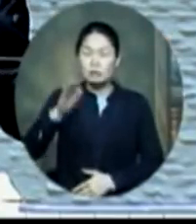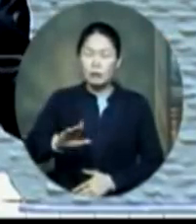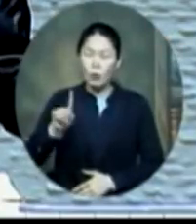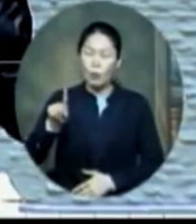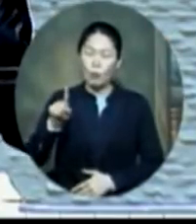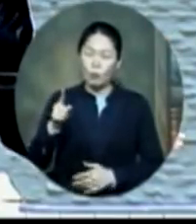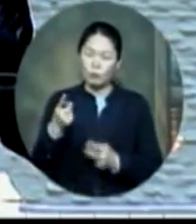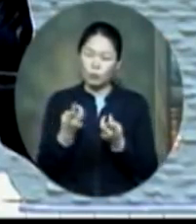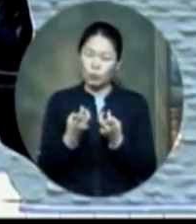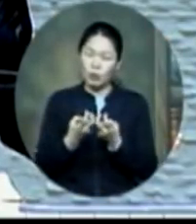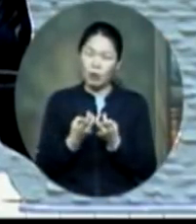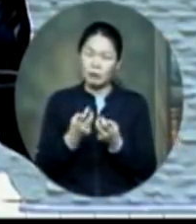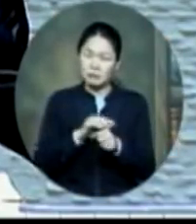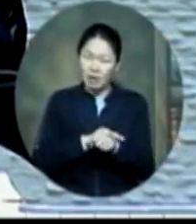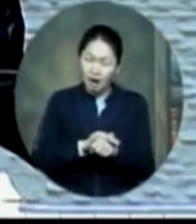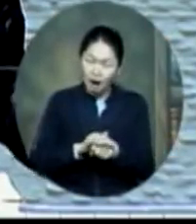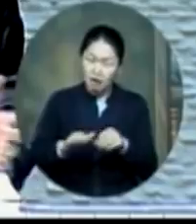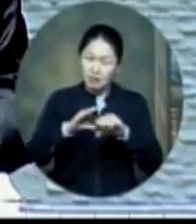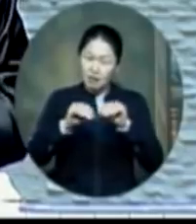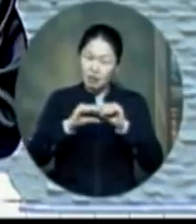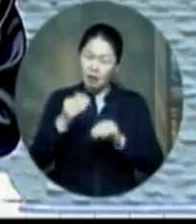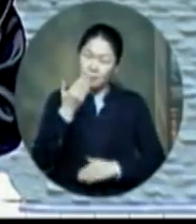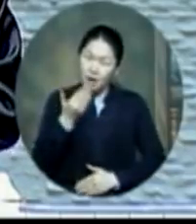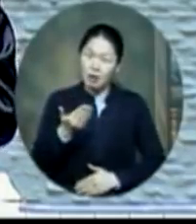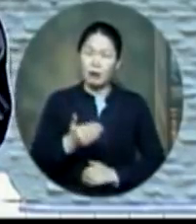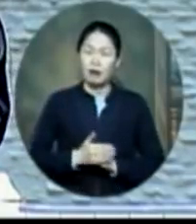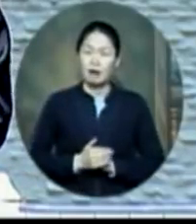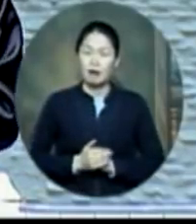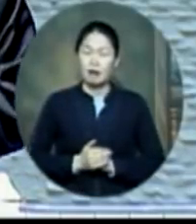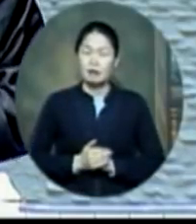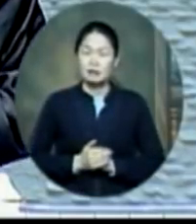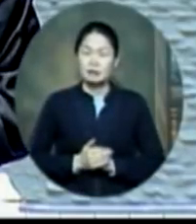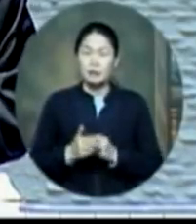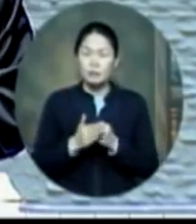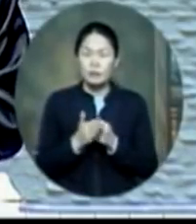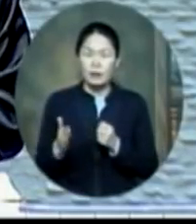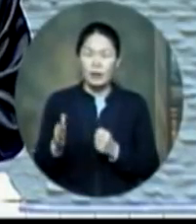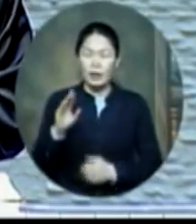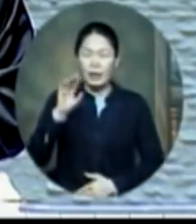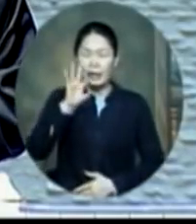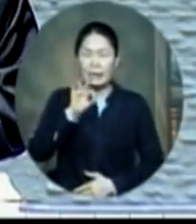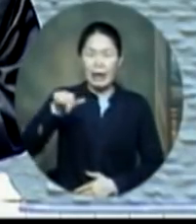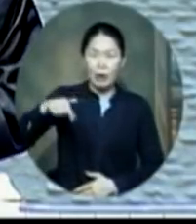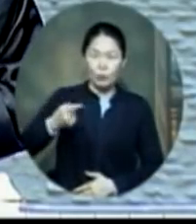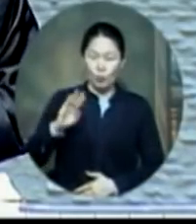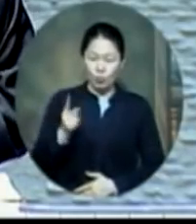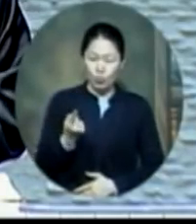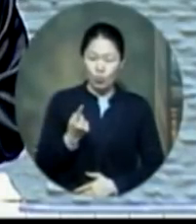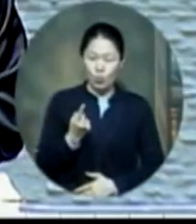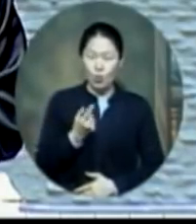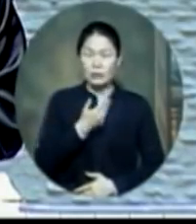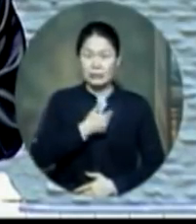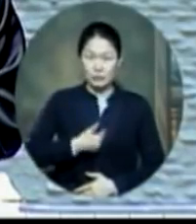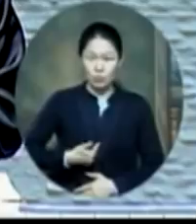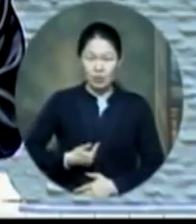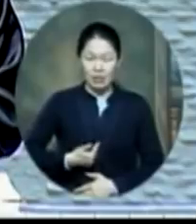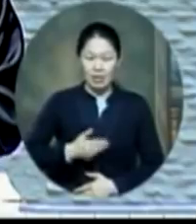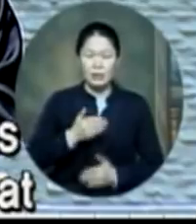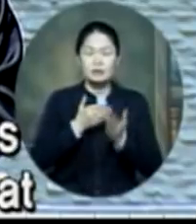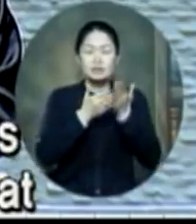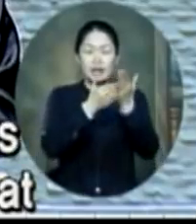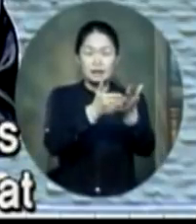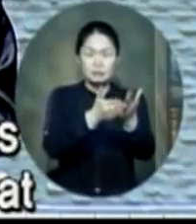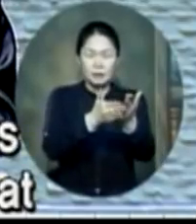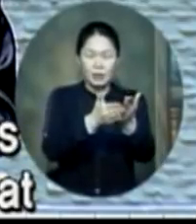어떻게 수습을 해야 될까? 그래서 야고보 사도가 제안을 합니다.